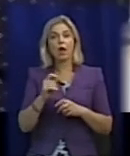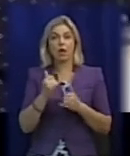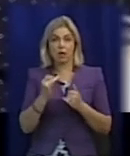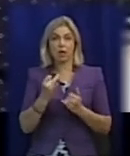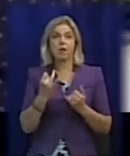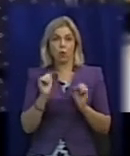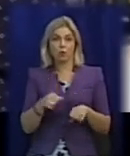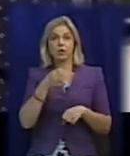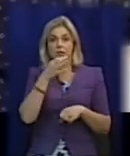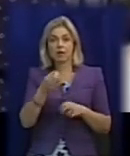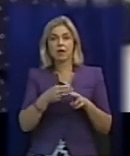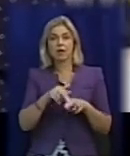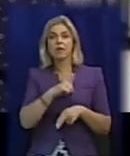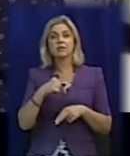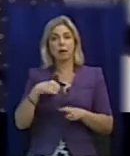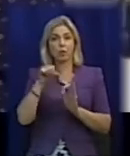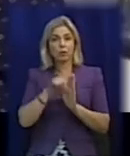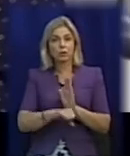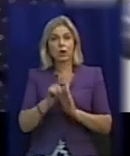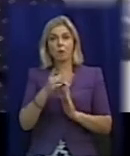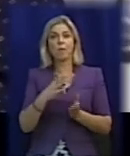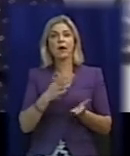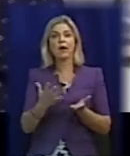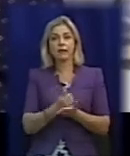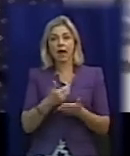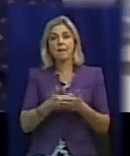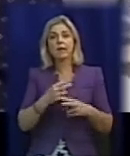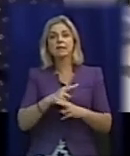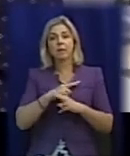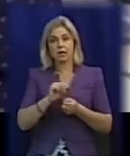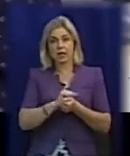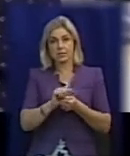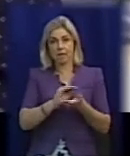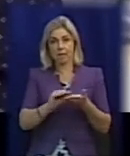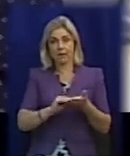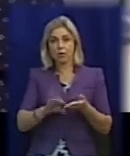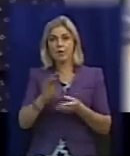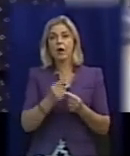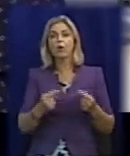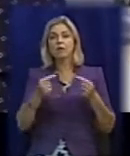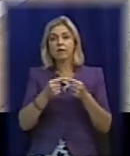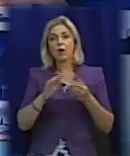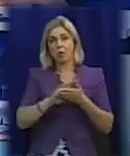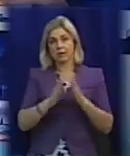сказати, що це суїцид, так як було знайдено присмертну записку. Встановлюються всі обставини події.